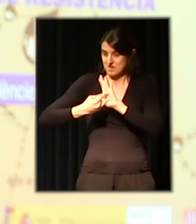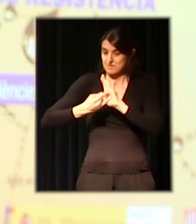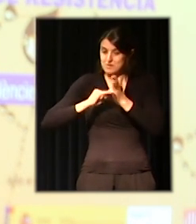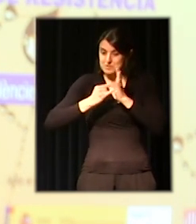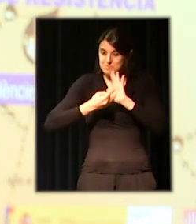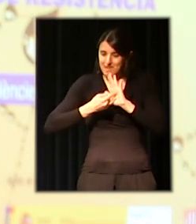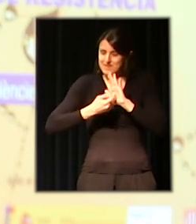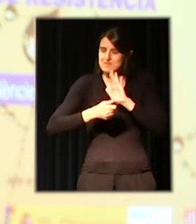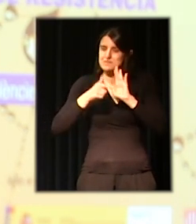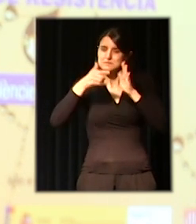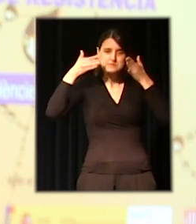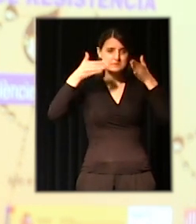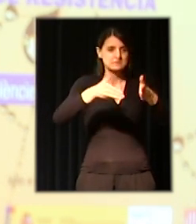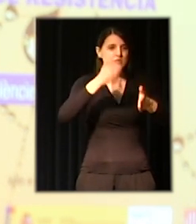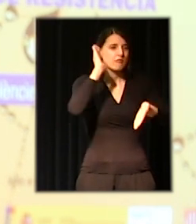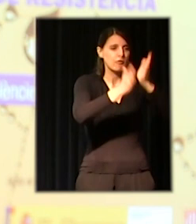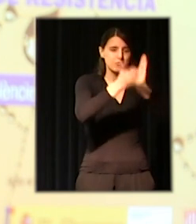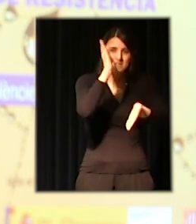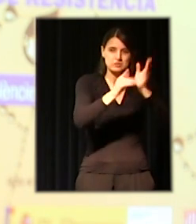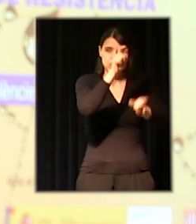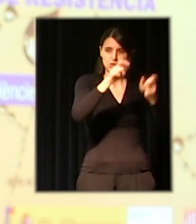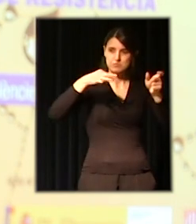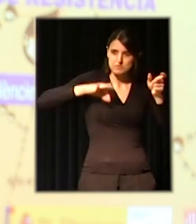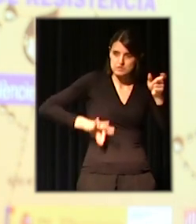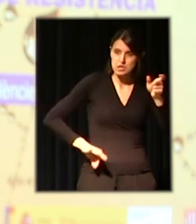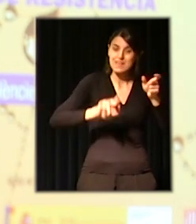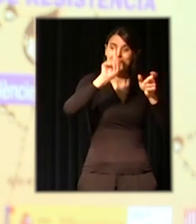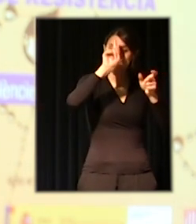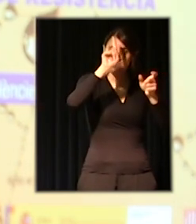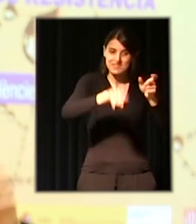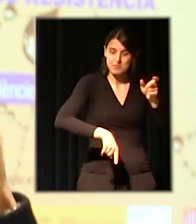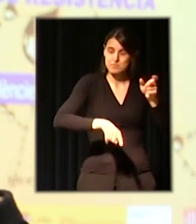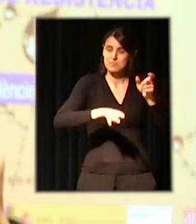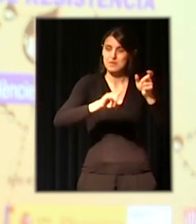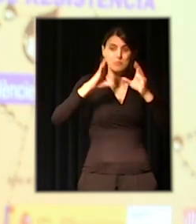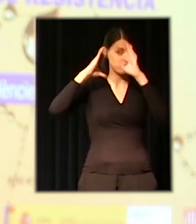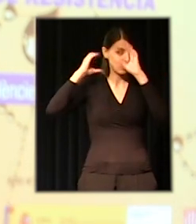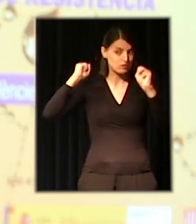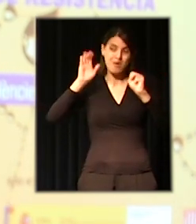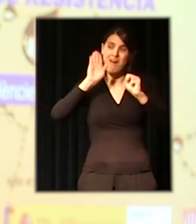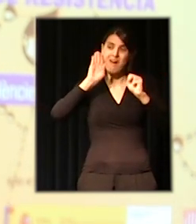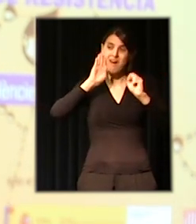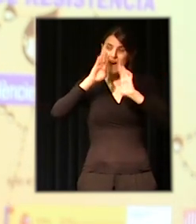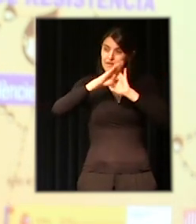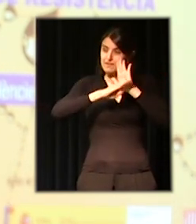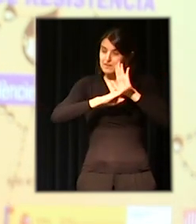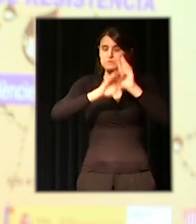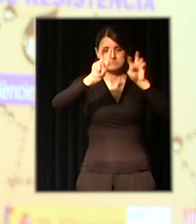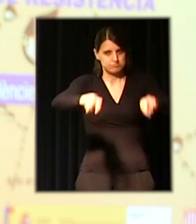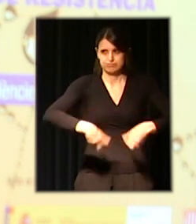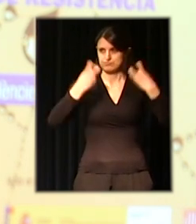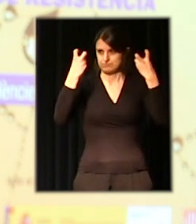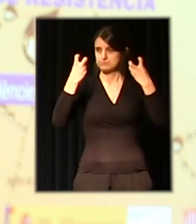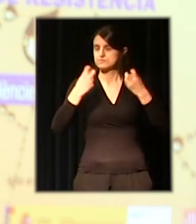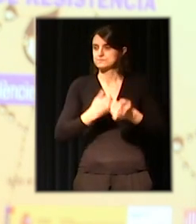més formació dels professionals i també una actualització del protocol que hi va haver en el seu